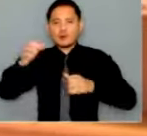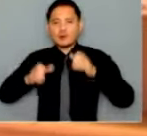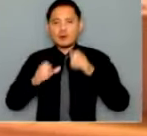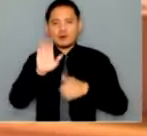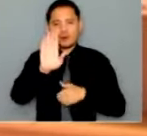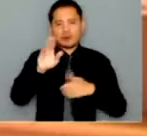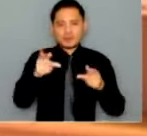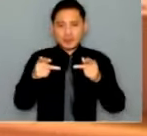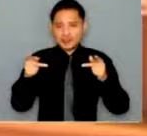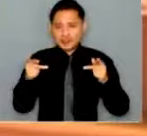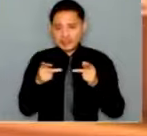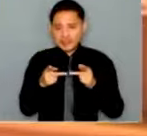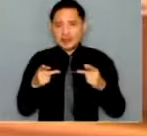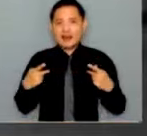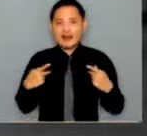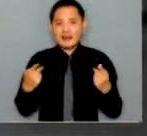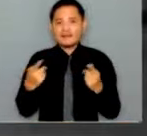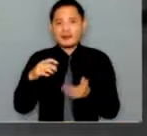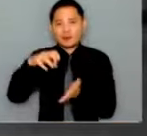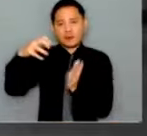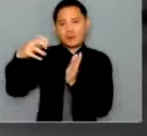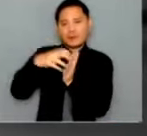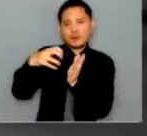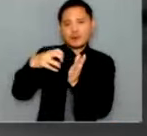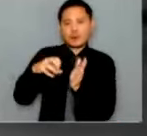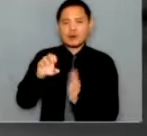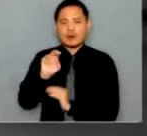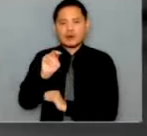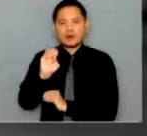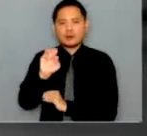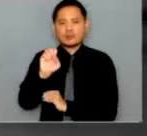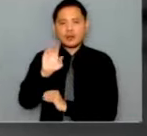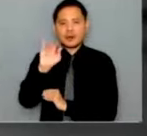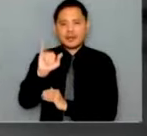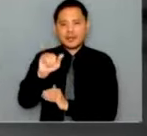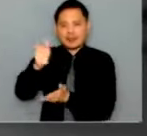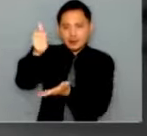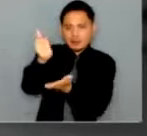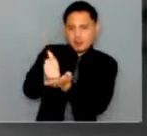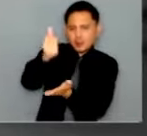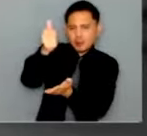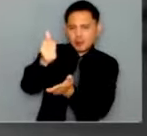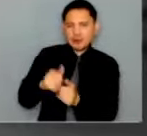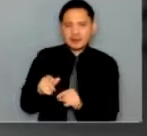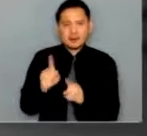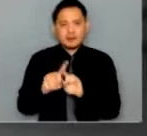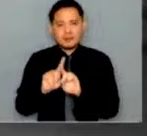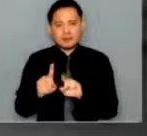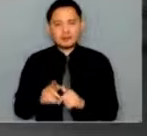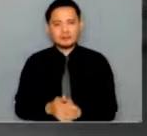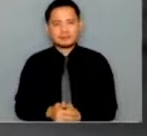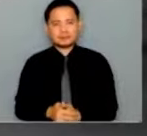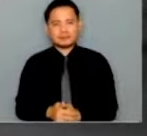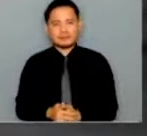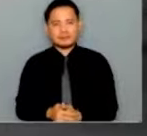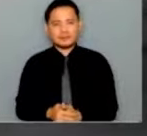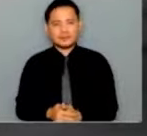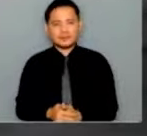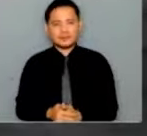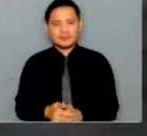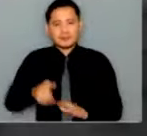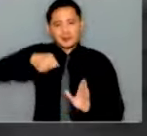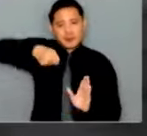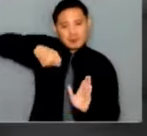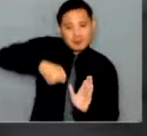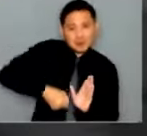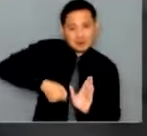saan nandoon yung notaryo. Tandaan na kailangang kaharap ninyo mismo ang notaryo. Hindi pwedeng yung